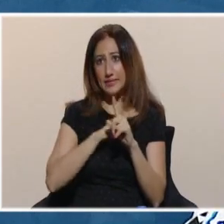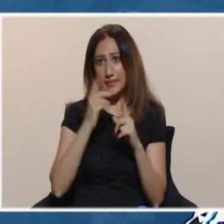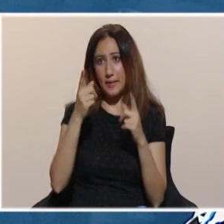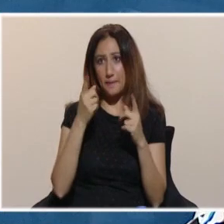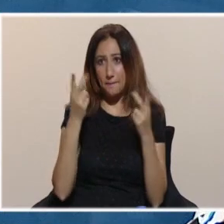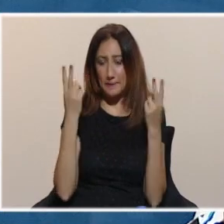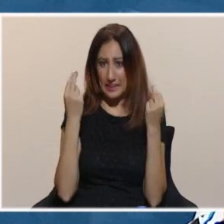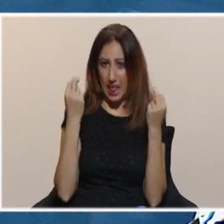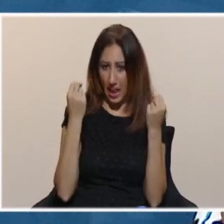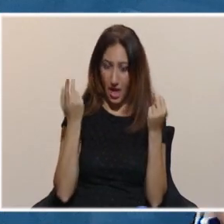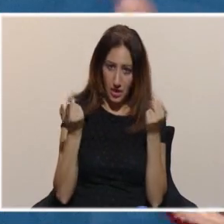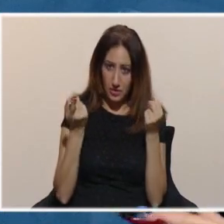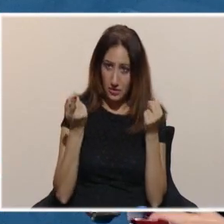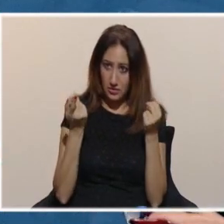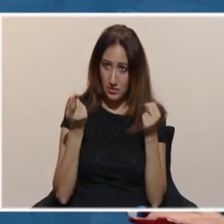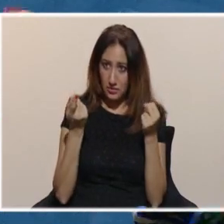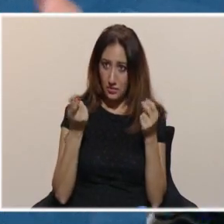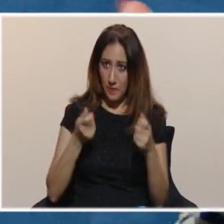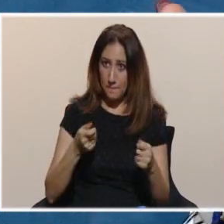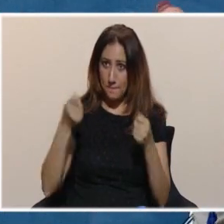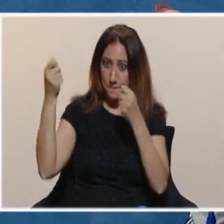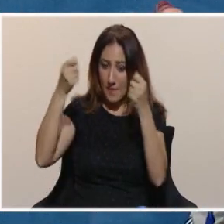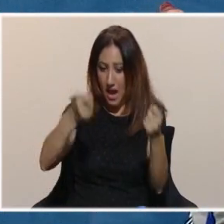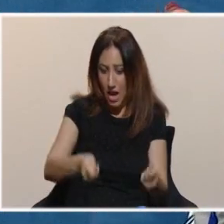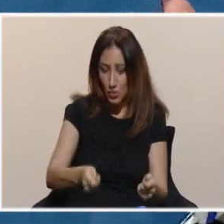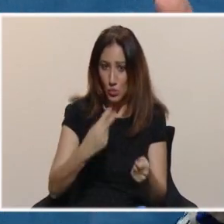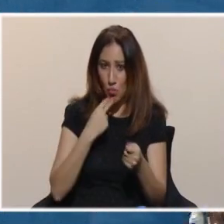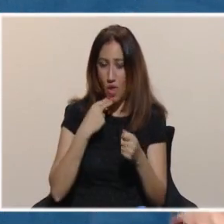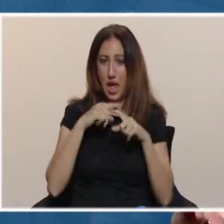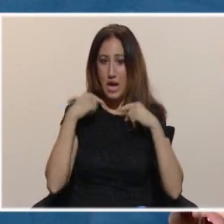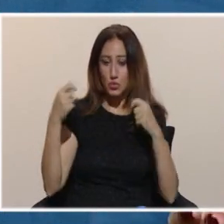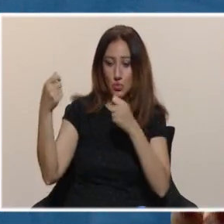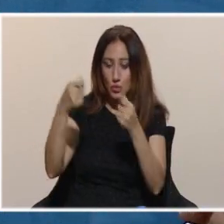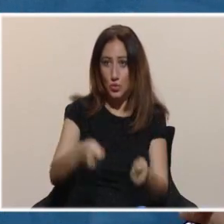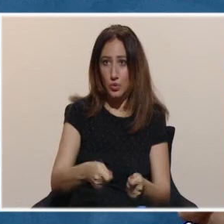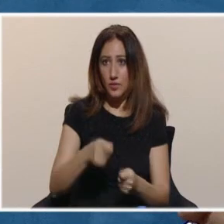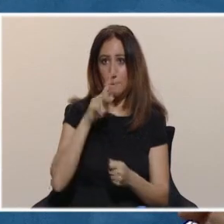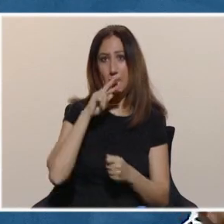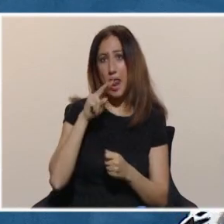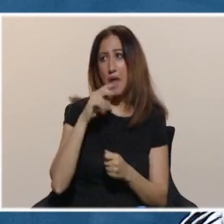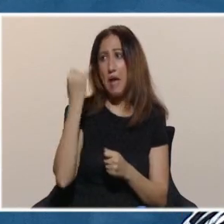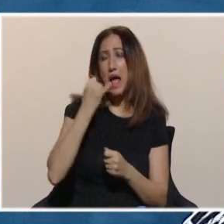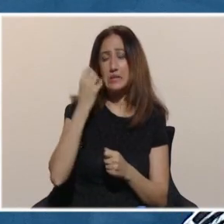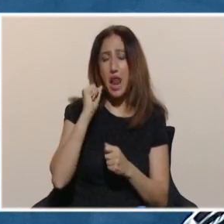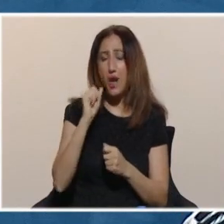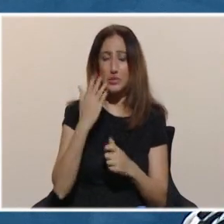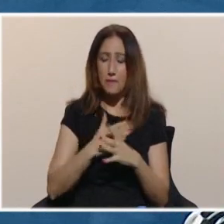الجرسون. لا، لا والله ابدا، بتكلم عادي. لا،